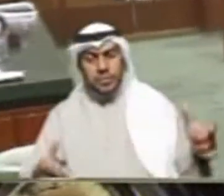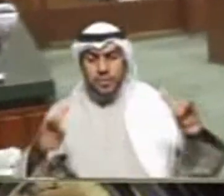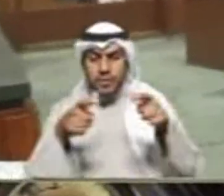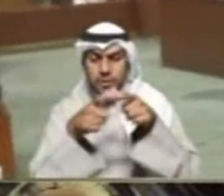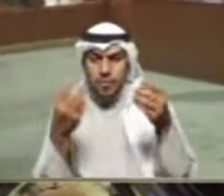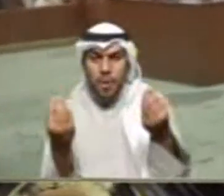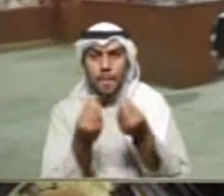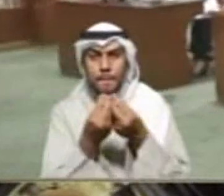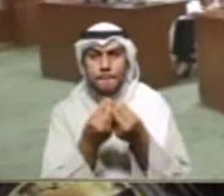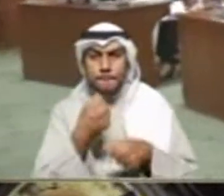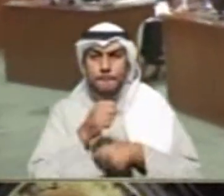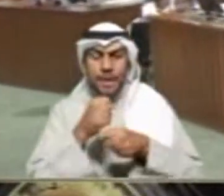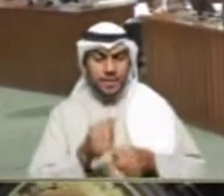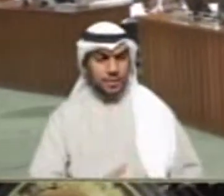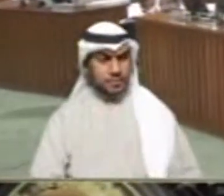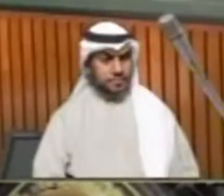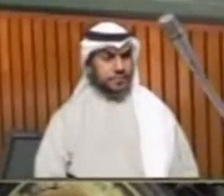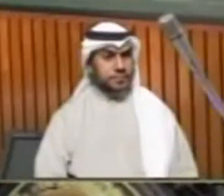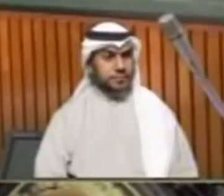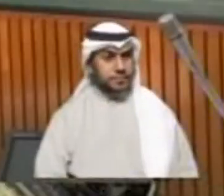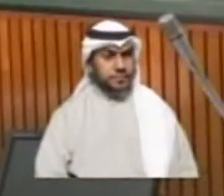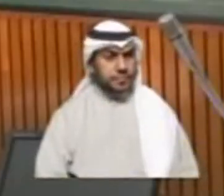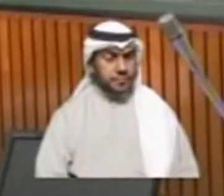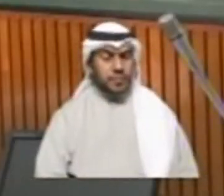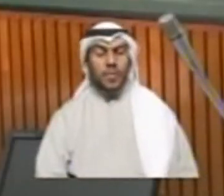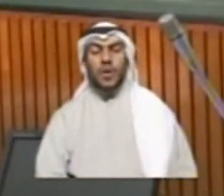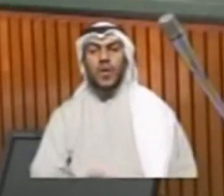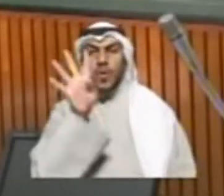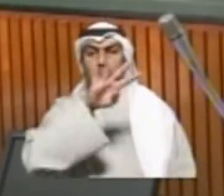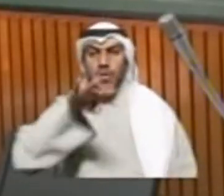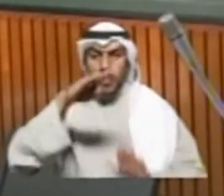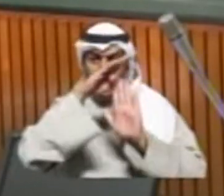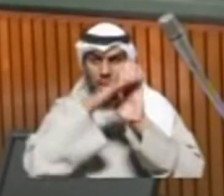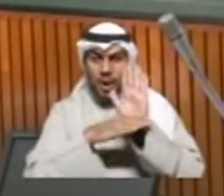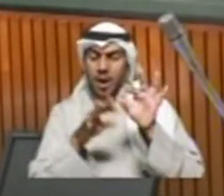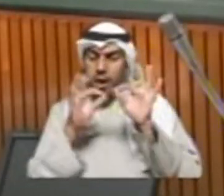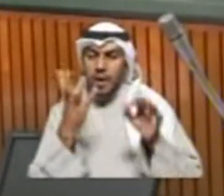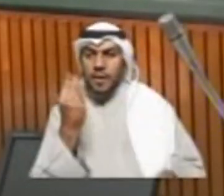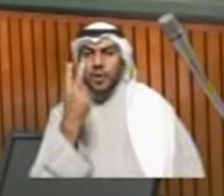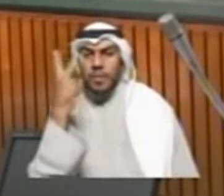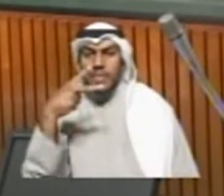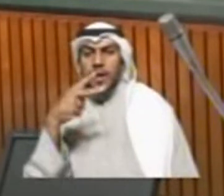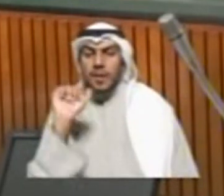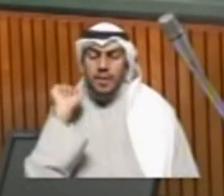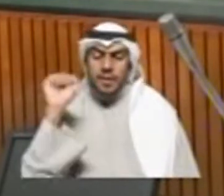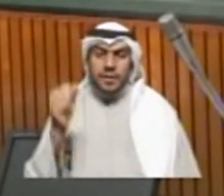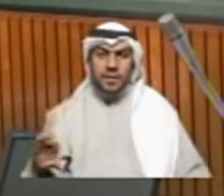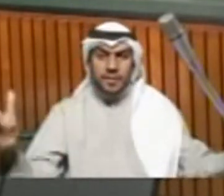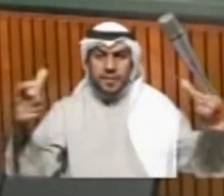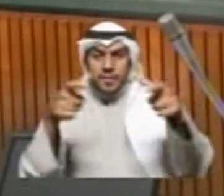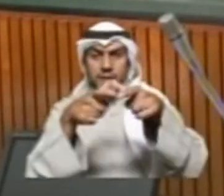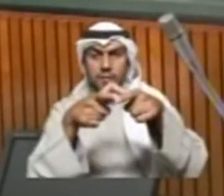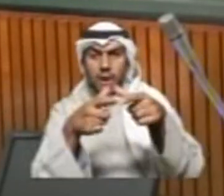الصباح في المجلس البلدي. جدول أعمال الجلسة 12 لدور الانعقاد الأول